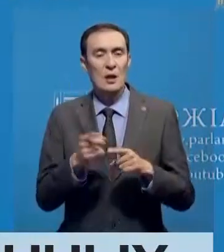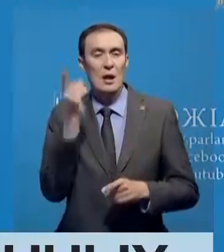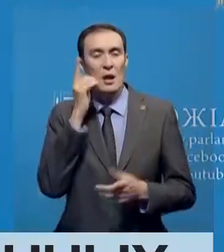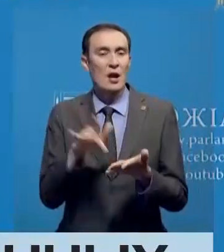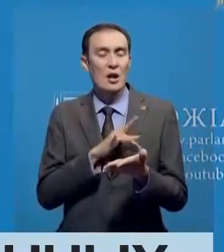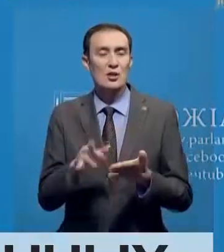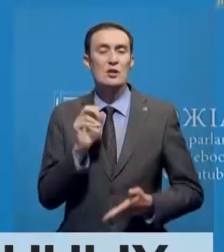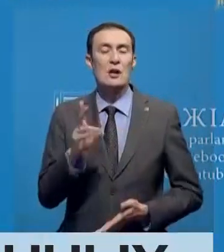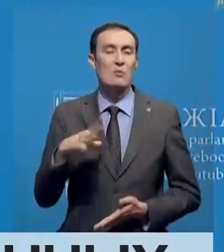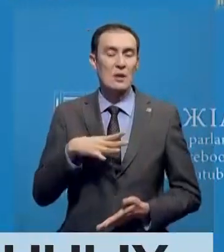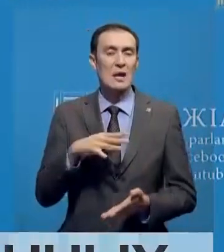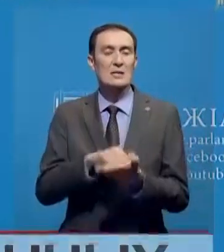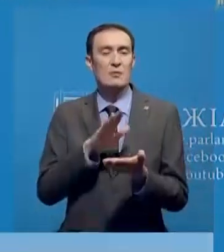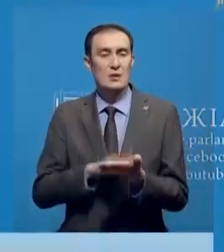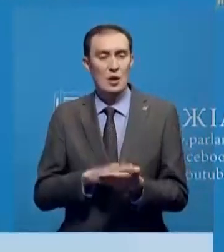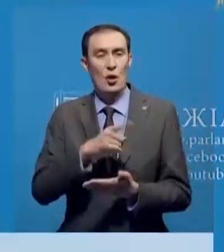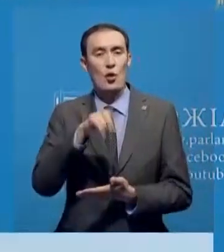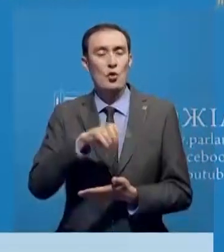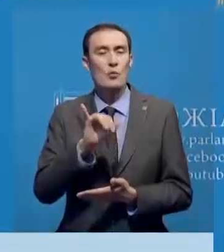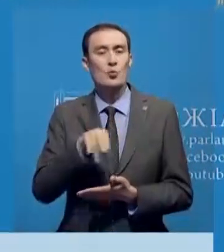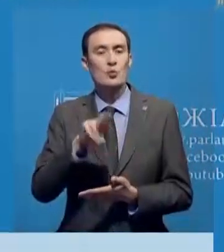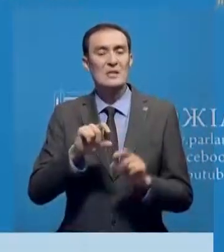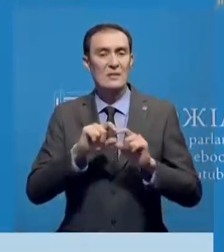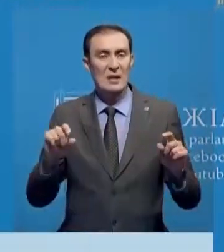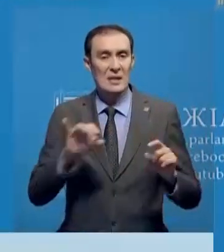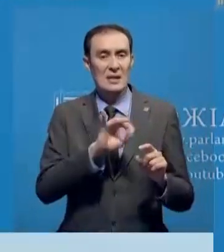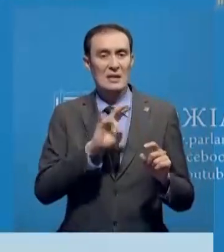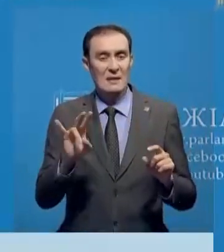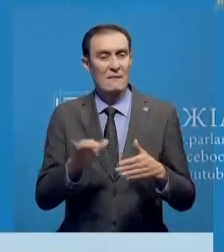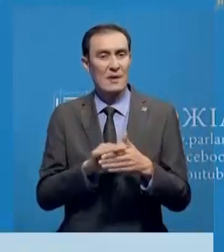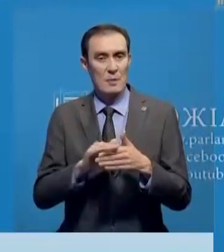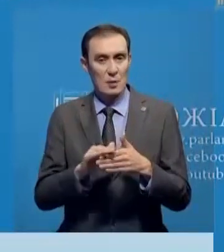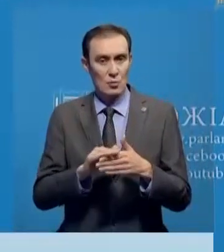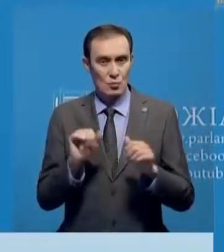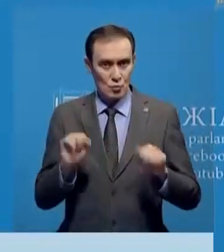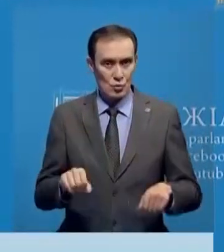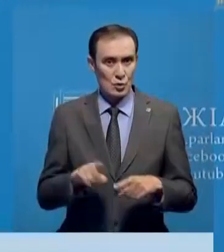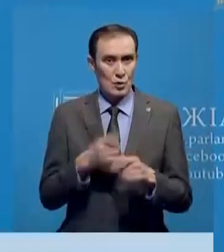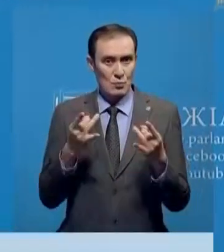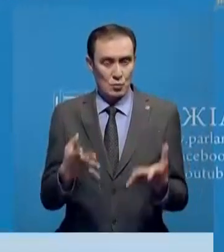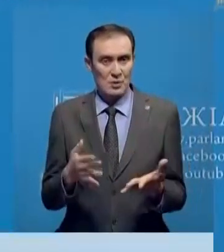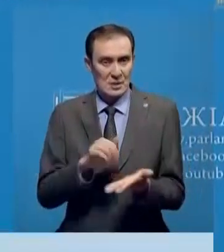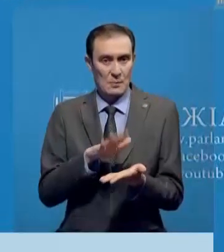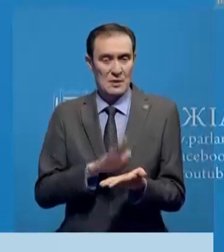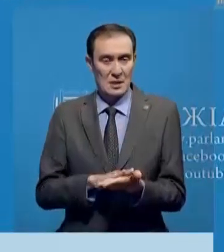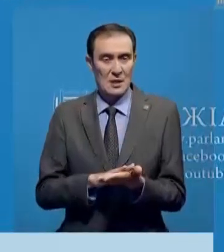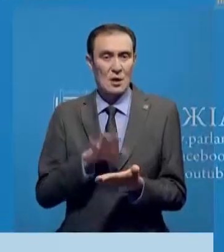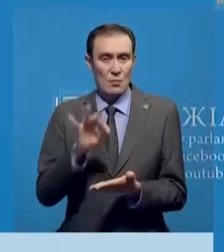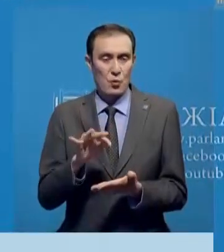же мы будем? А записать удостоверение, номер удостоверения личности и фамилию никак? Просто записать,